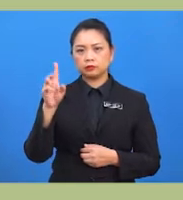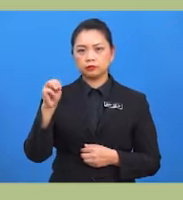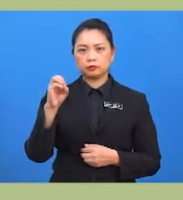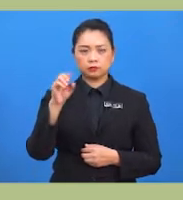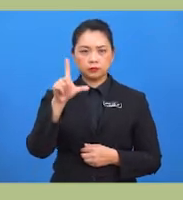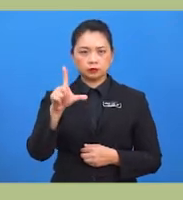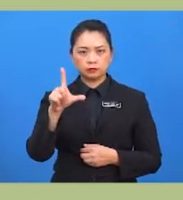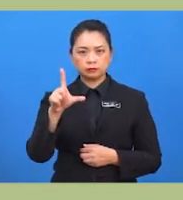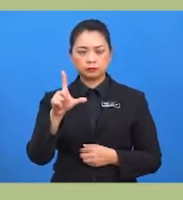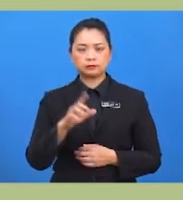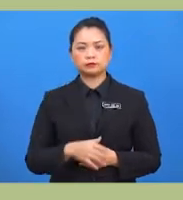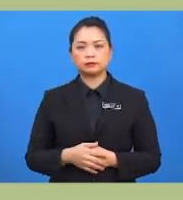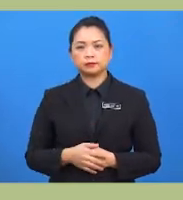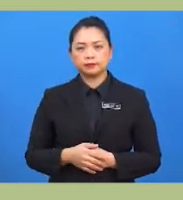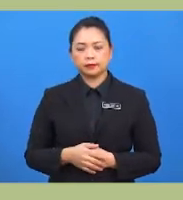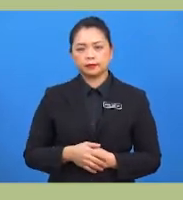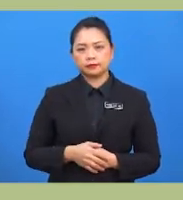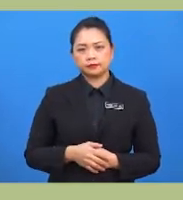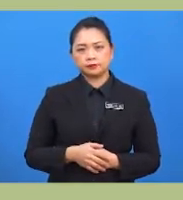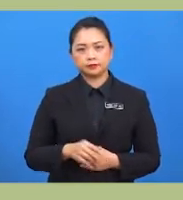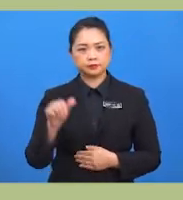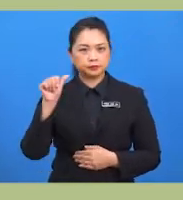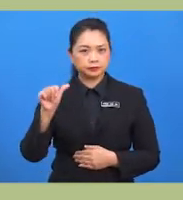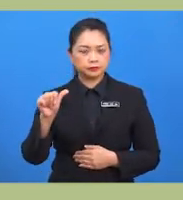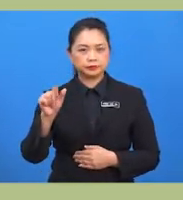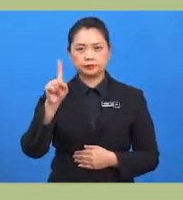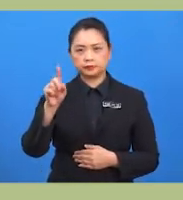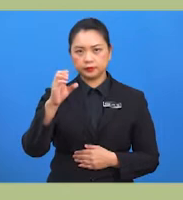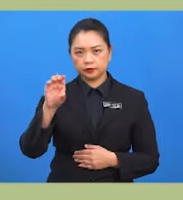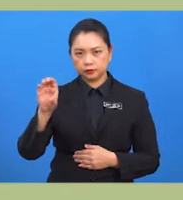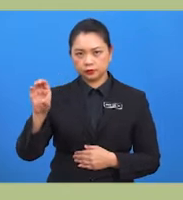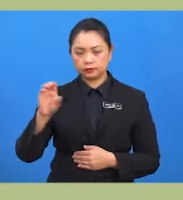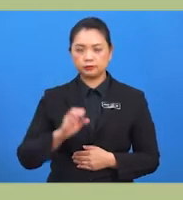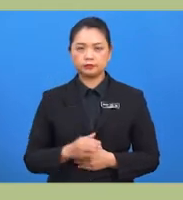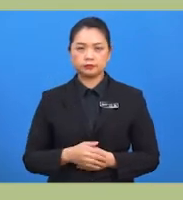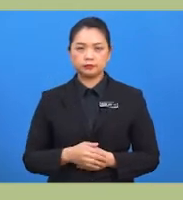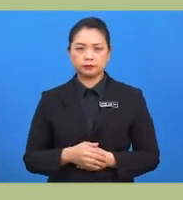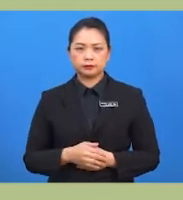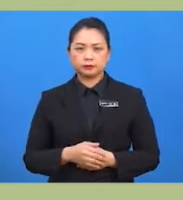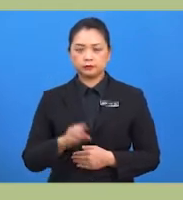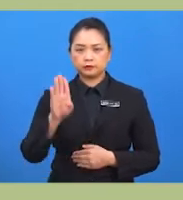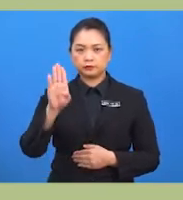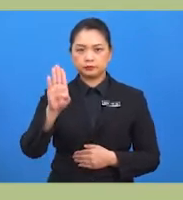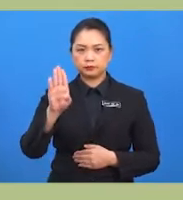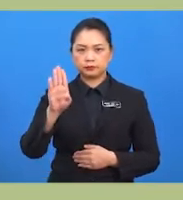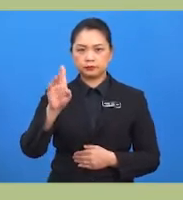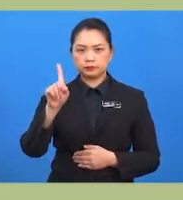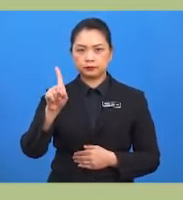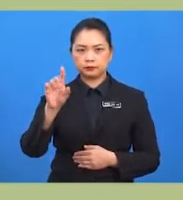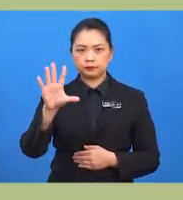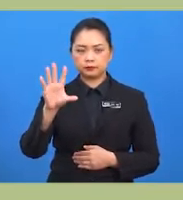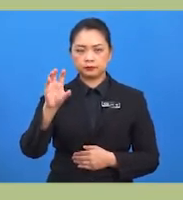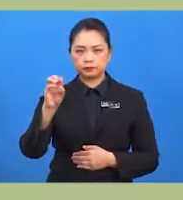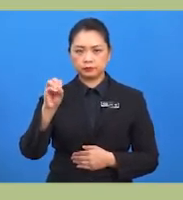desimeter madu pilihan jawabannya e100 cm padu by